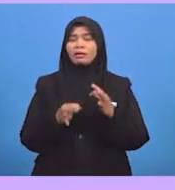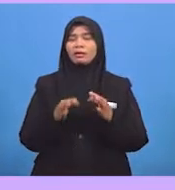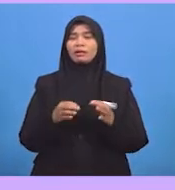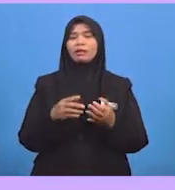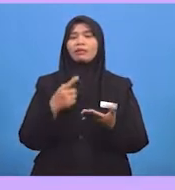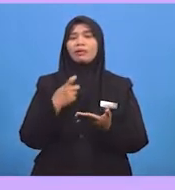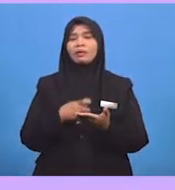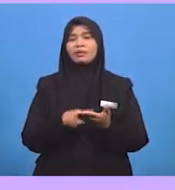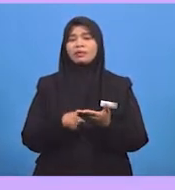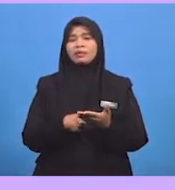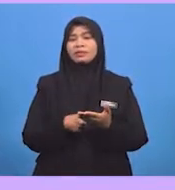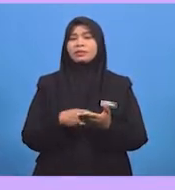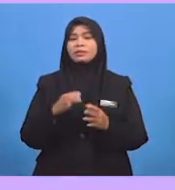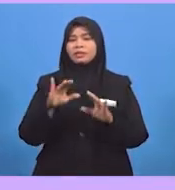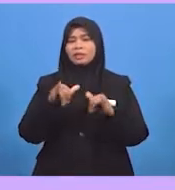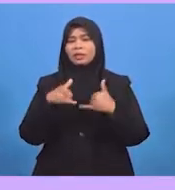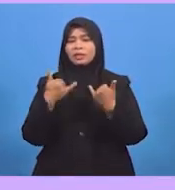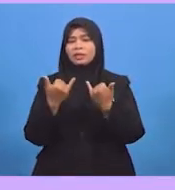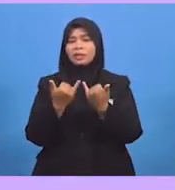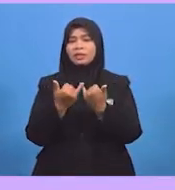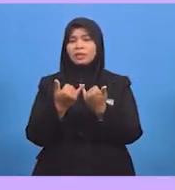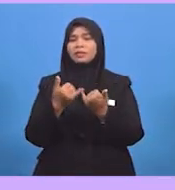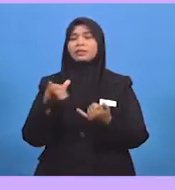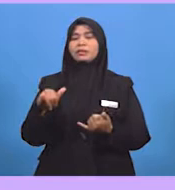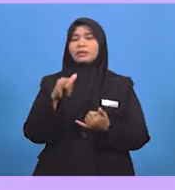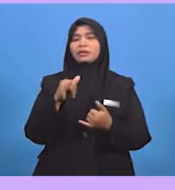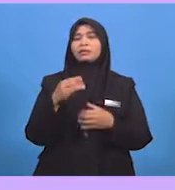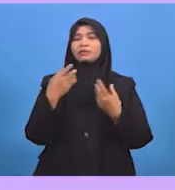Sekiranya syarikat penerbangan di Malaysia telah membayar